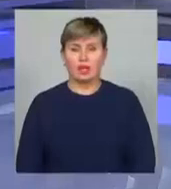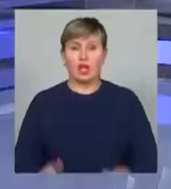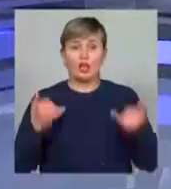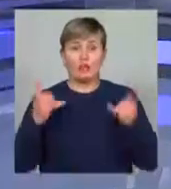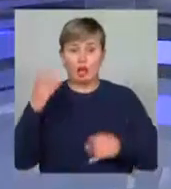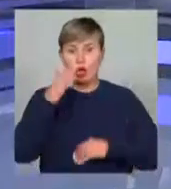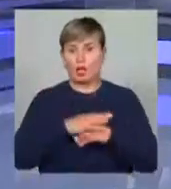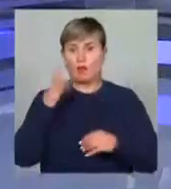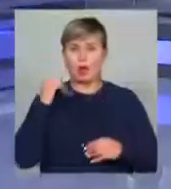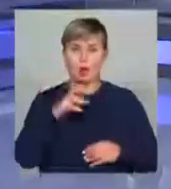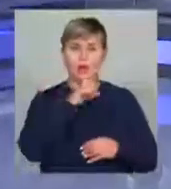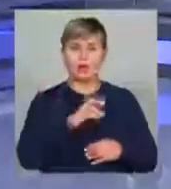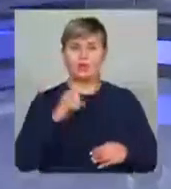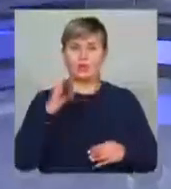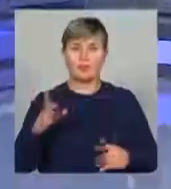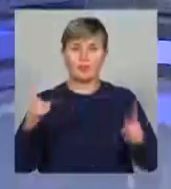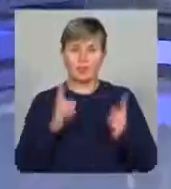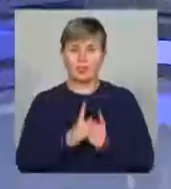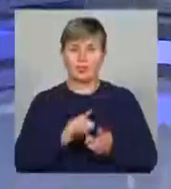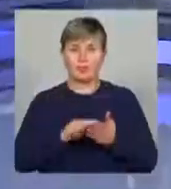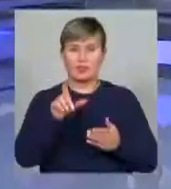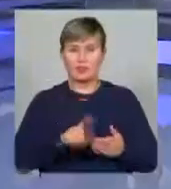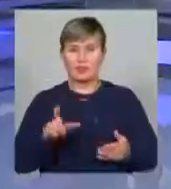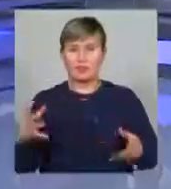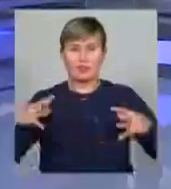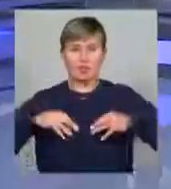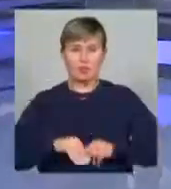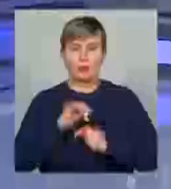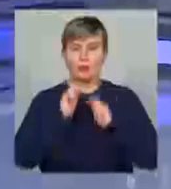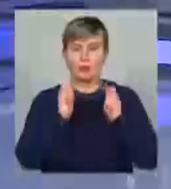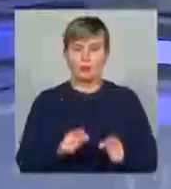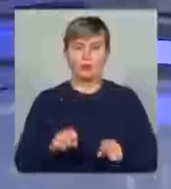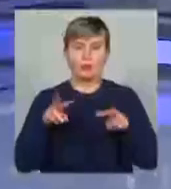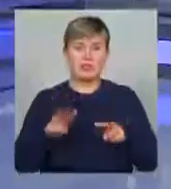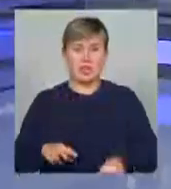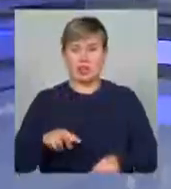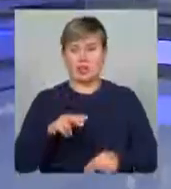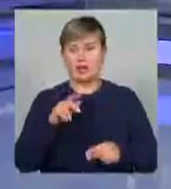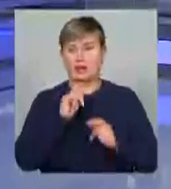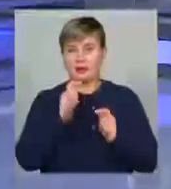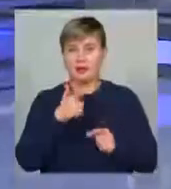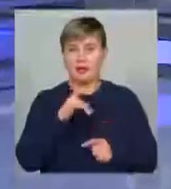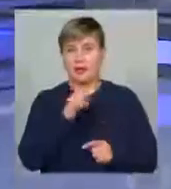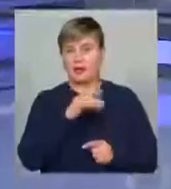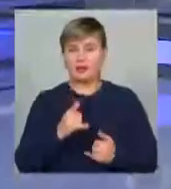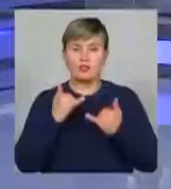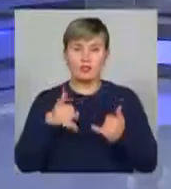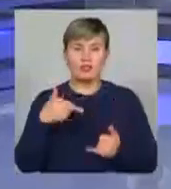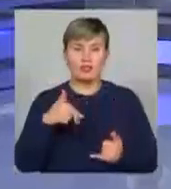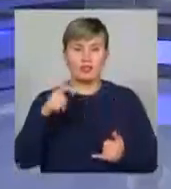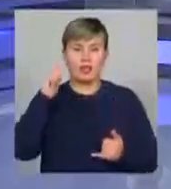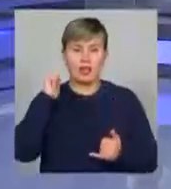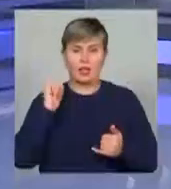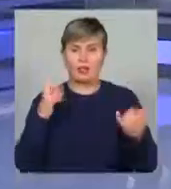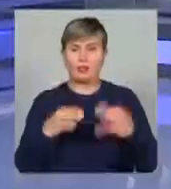Сегодня аким Алматы Бакыджан Сагентаев встретился с писательским сообществом и вручил им специальные гранты в честь 30-летия суверенитета.